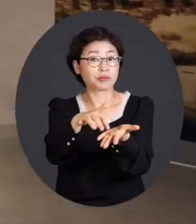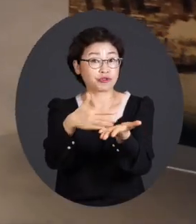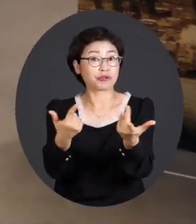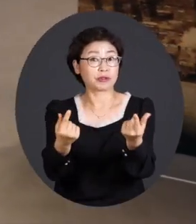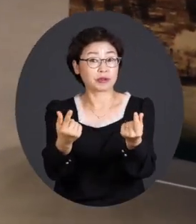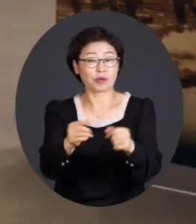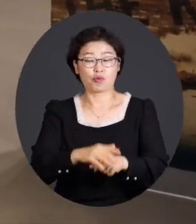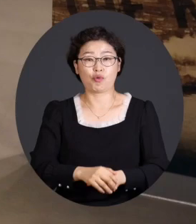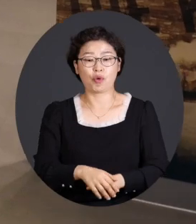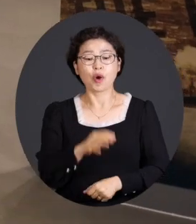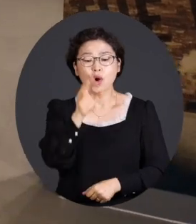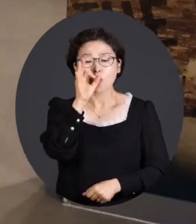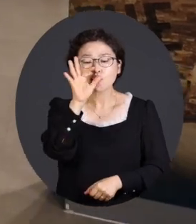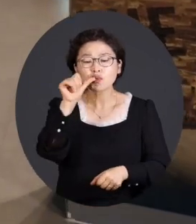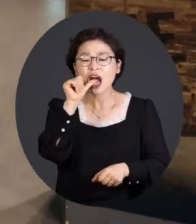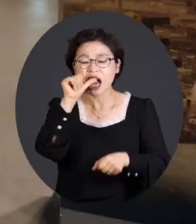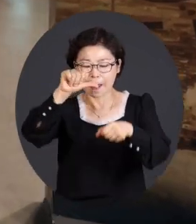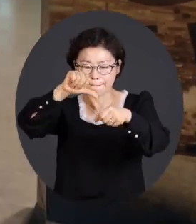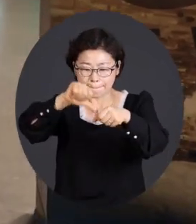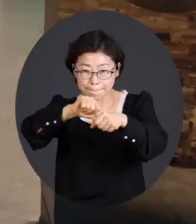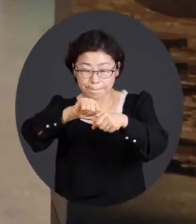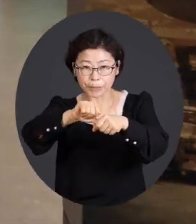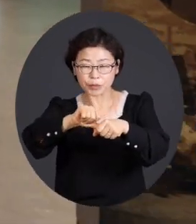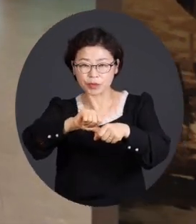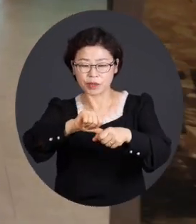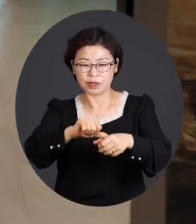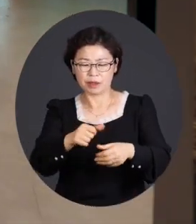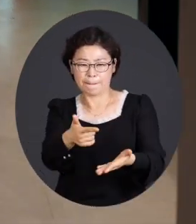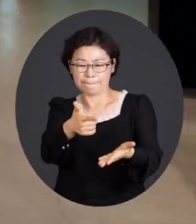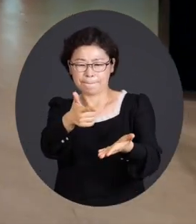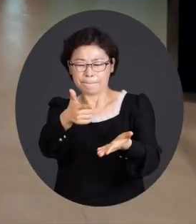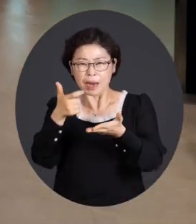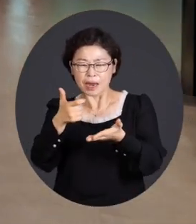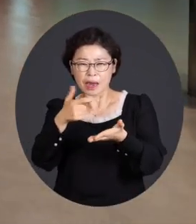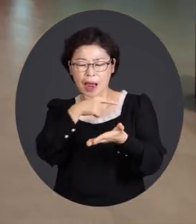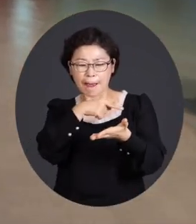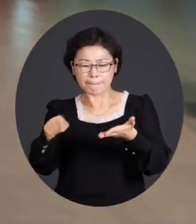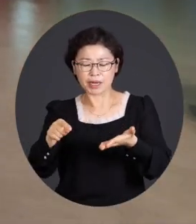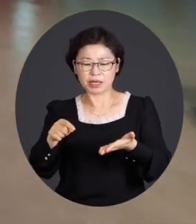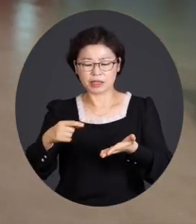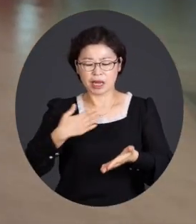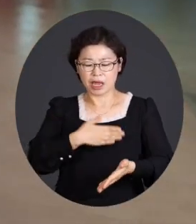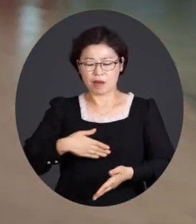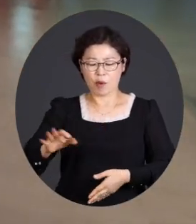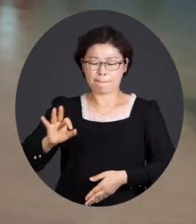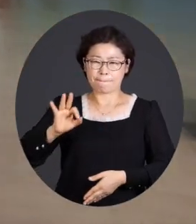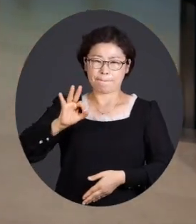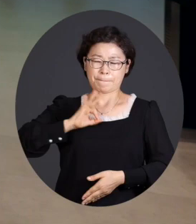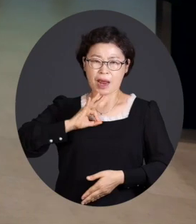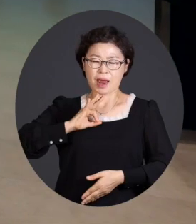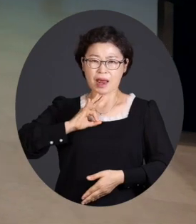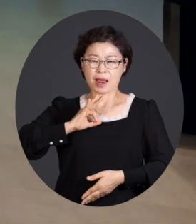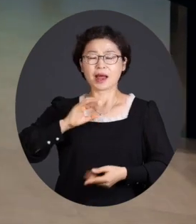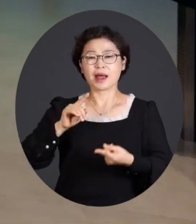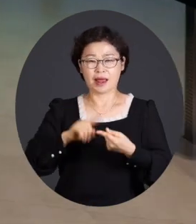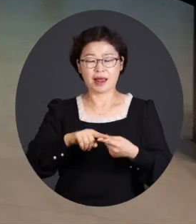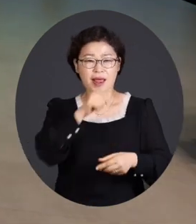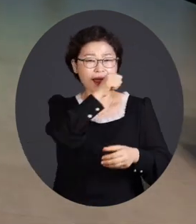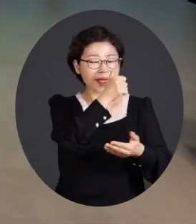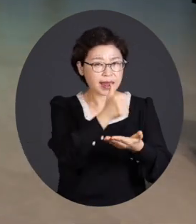숫자를 뜻하고요. 구멍에 꿰어진 철선들은 가해자의 총구를 떠나 피해자의 몸에 박힌 총알의